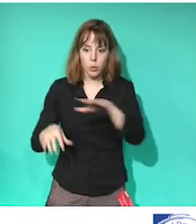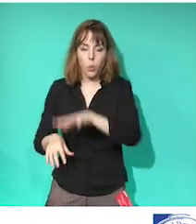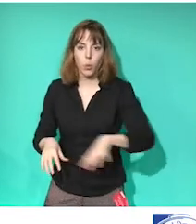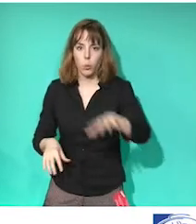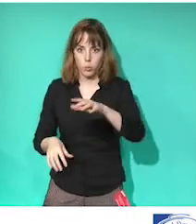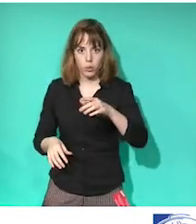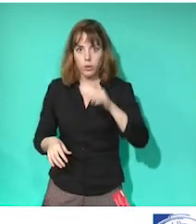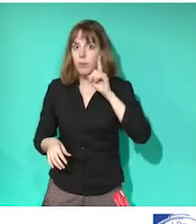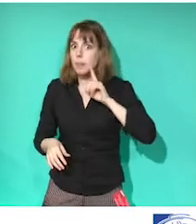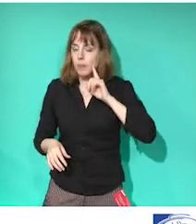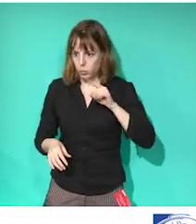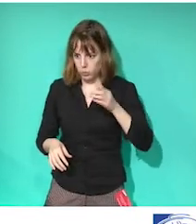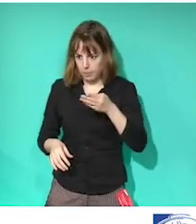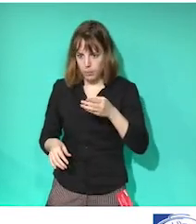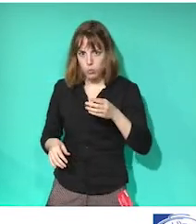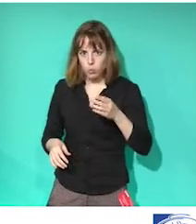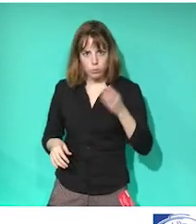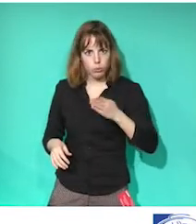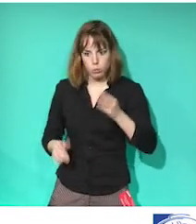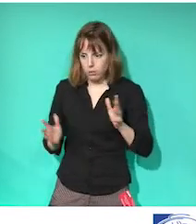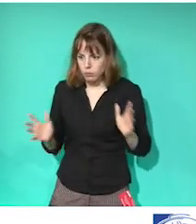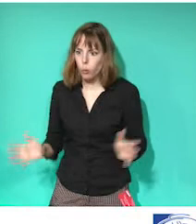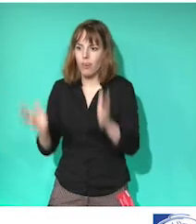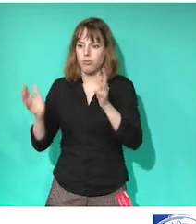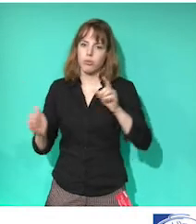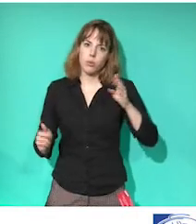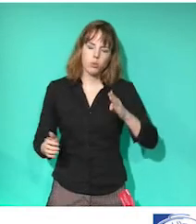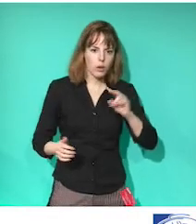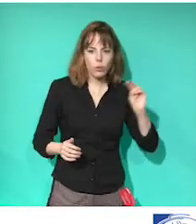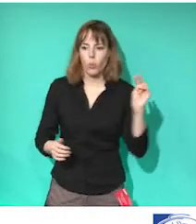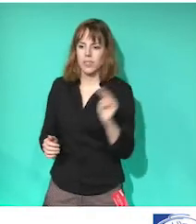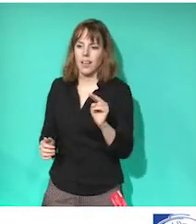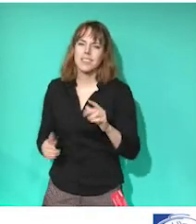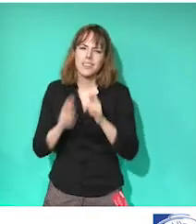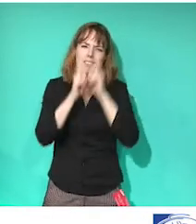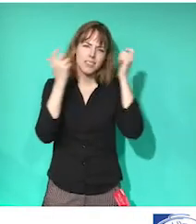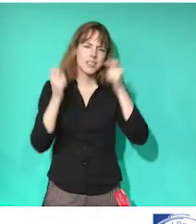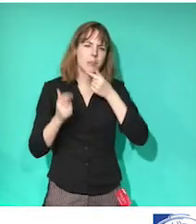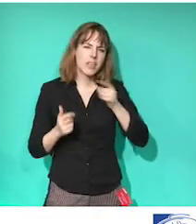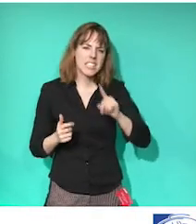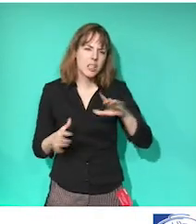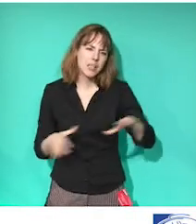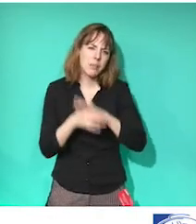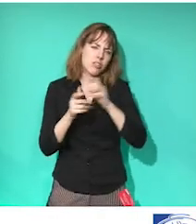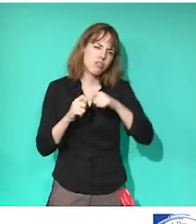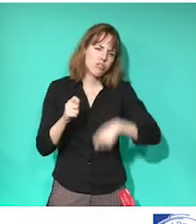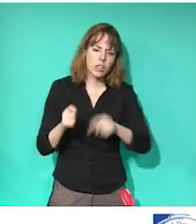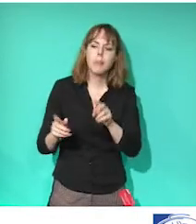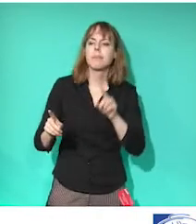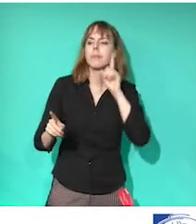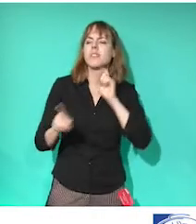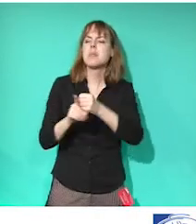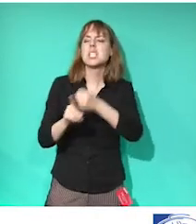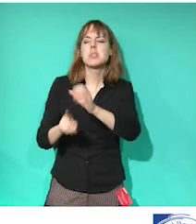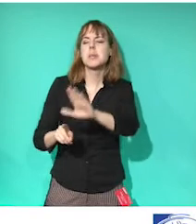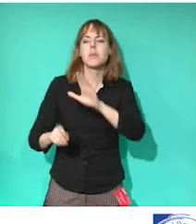d'être encouragés, avait besoin de visibilité. C'est pas facile d'être tout le temps la féministe dans son milieu. Et parfois, vous n'êtes pas